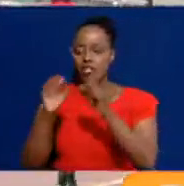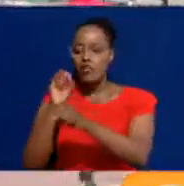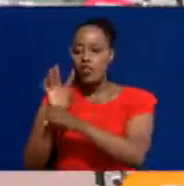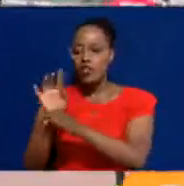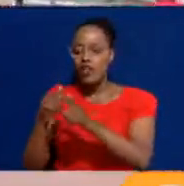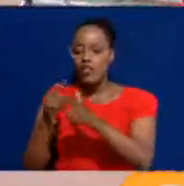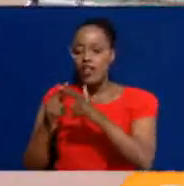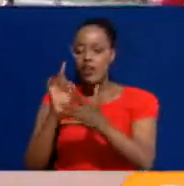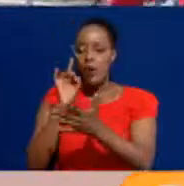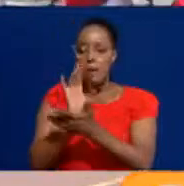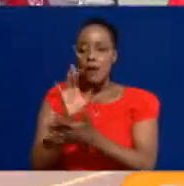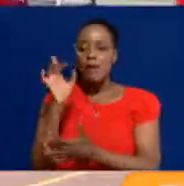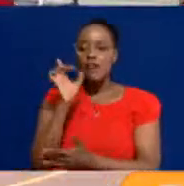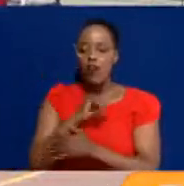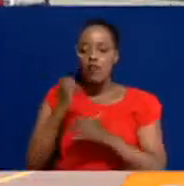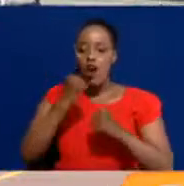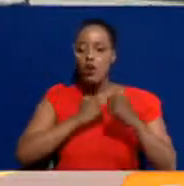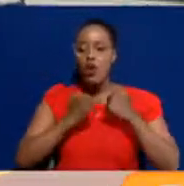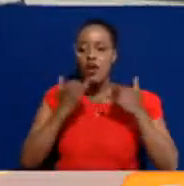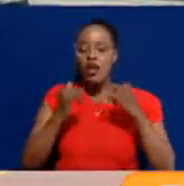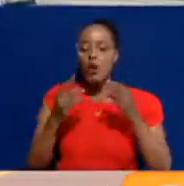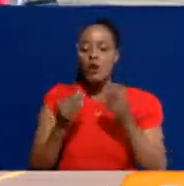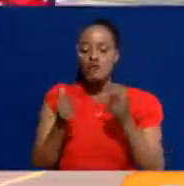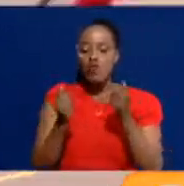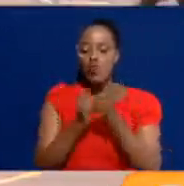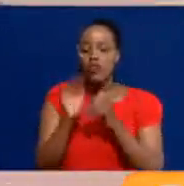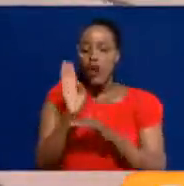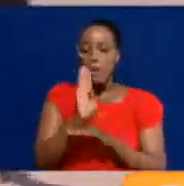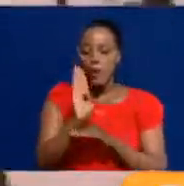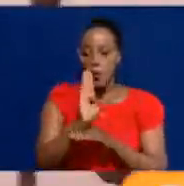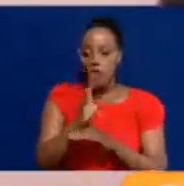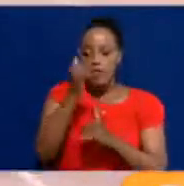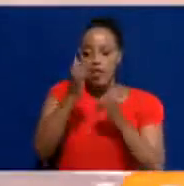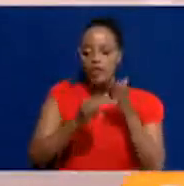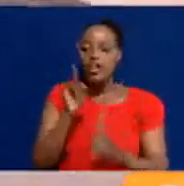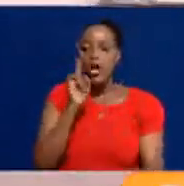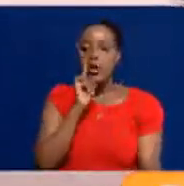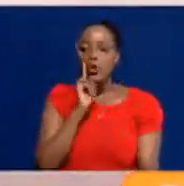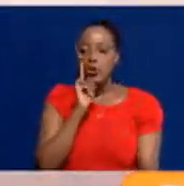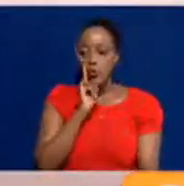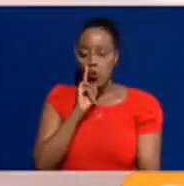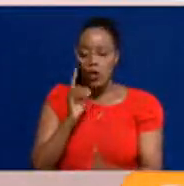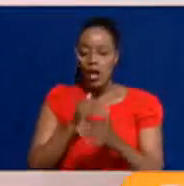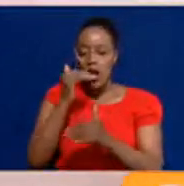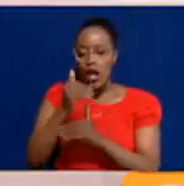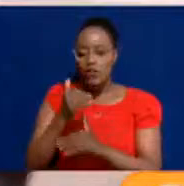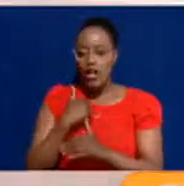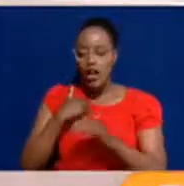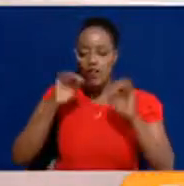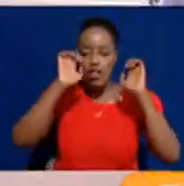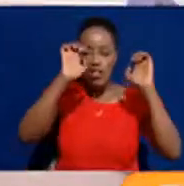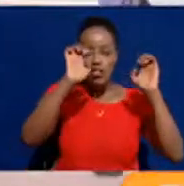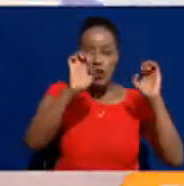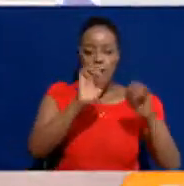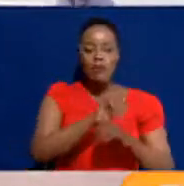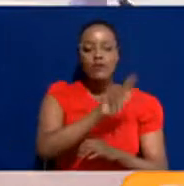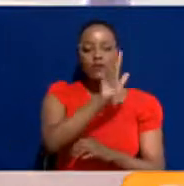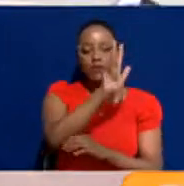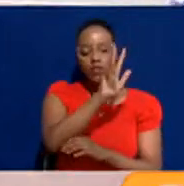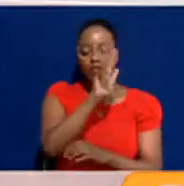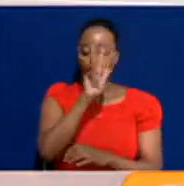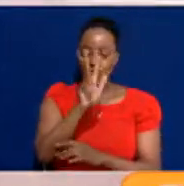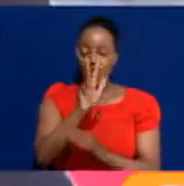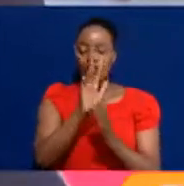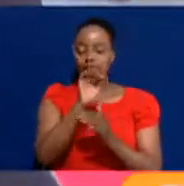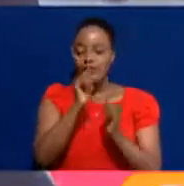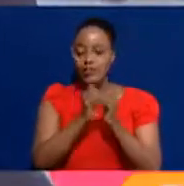ya kubanduliwa nje. Rwanda sasa watachuana na Burundi kwenye fainali hapo kesho baada ya kuwalaza Ethiopia mabao 33 kwa